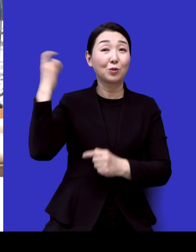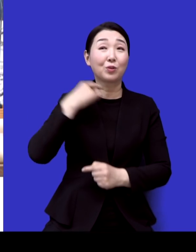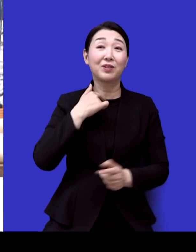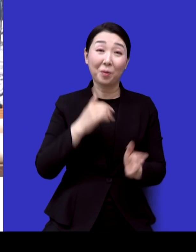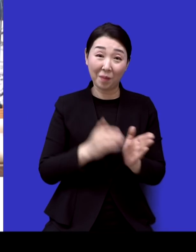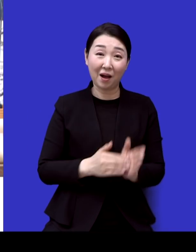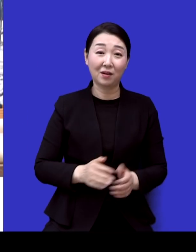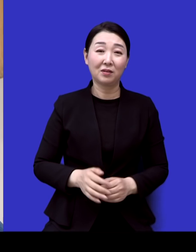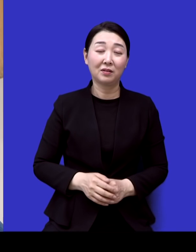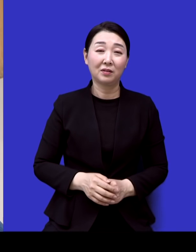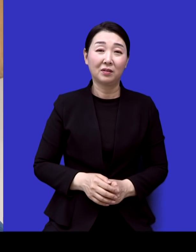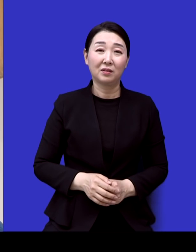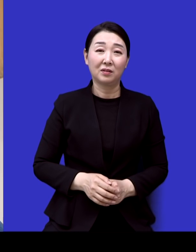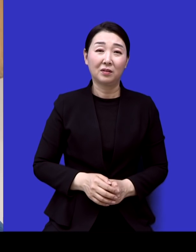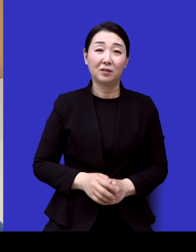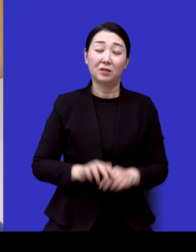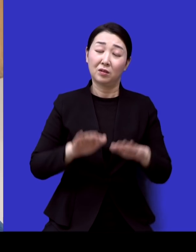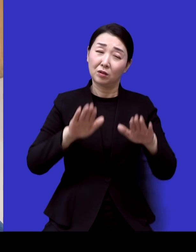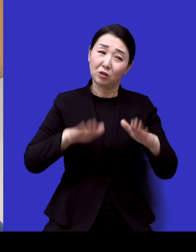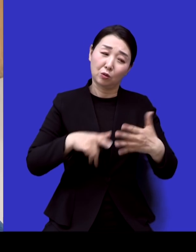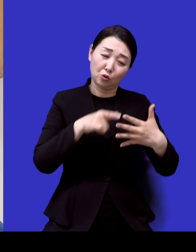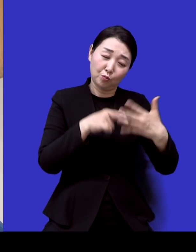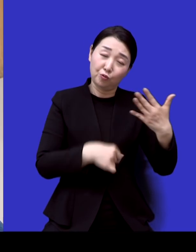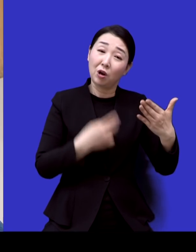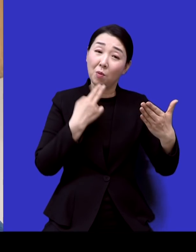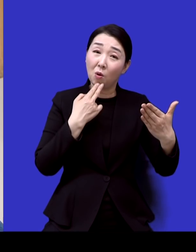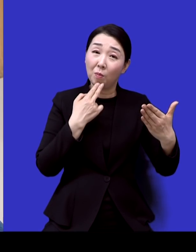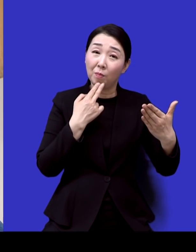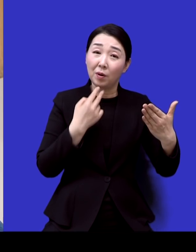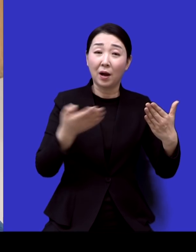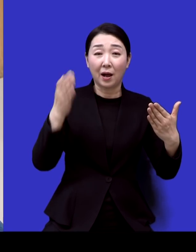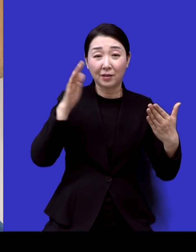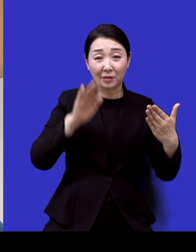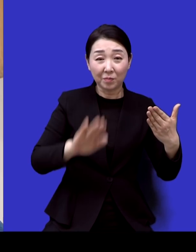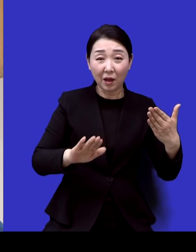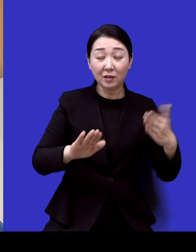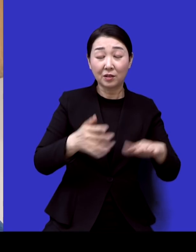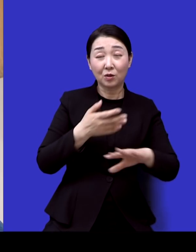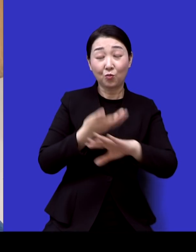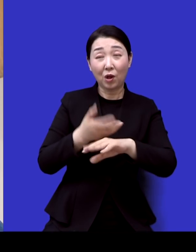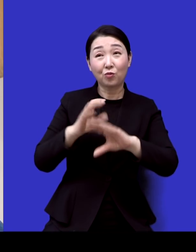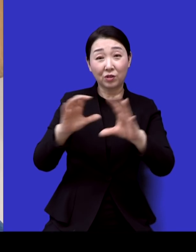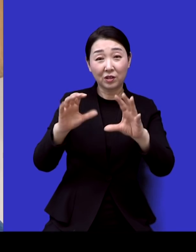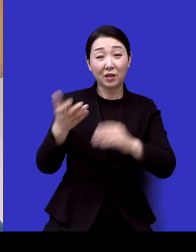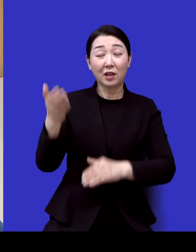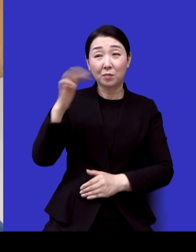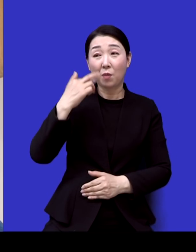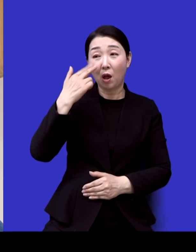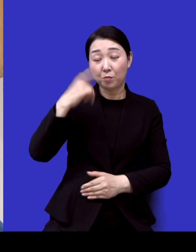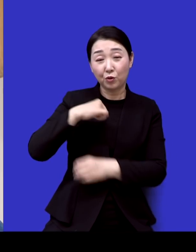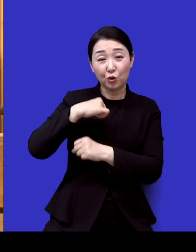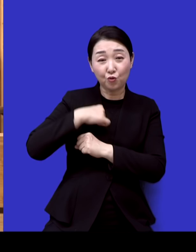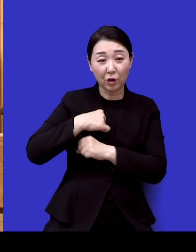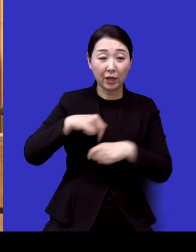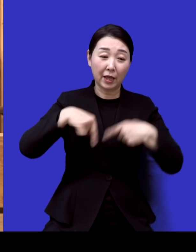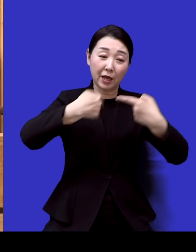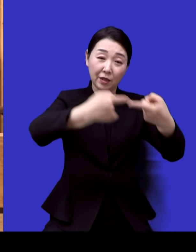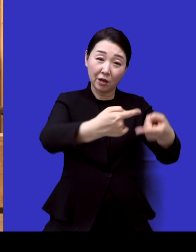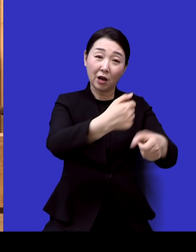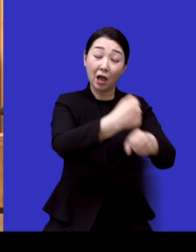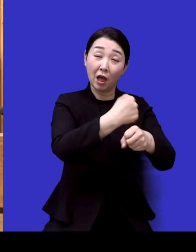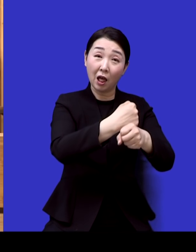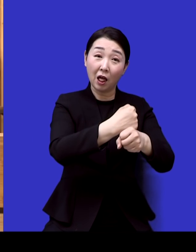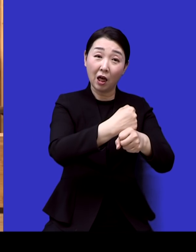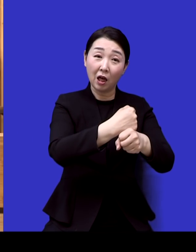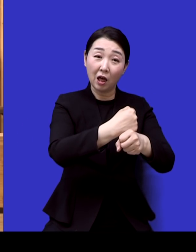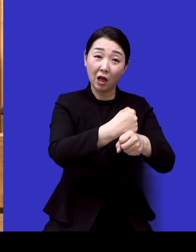아. 그때는 지금은 그 프로그램이 없었는데 지금은 외국인이라도 미군에 이렇게 들어가면 자원 입대가